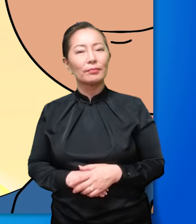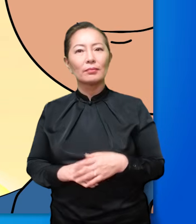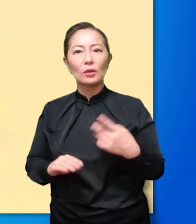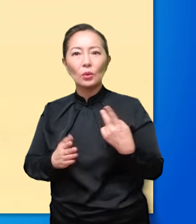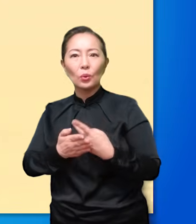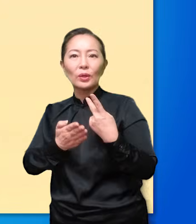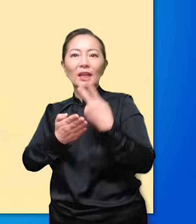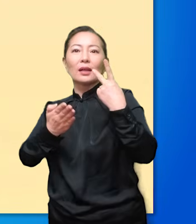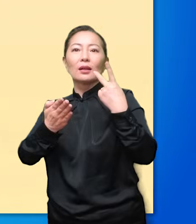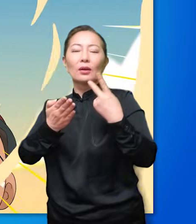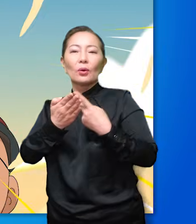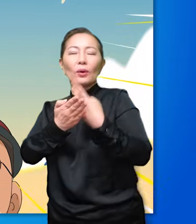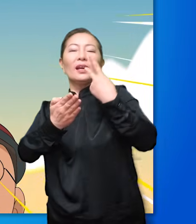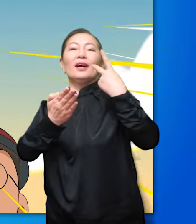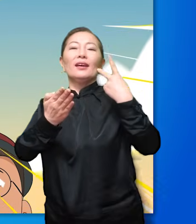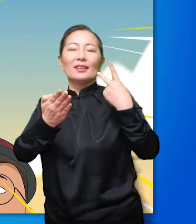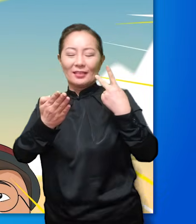Үлгэрт.